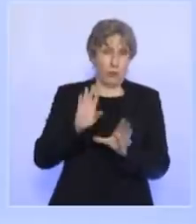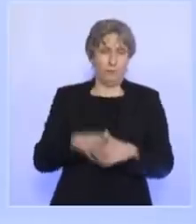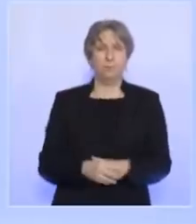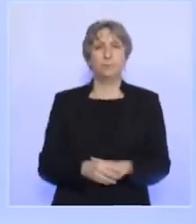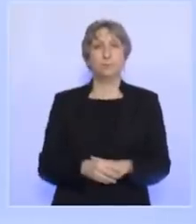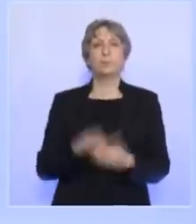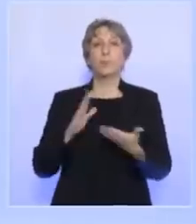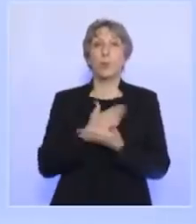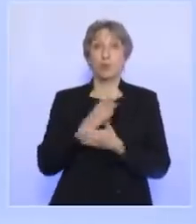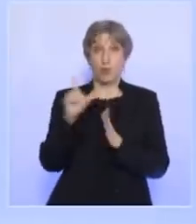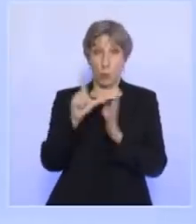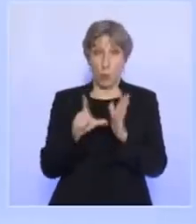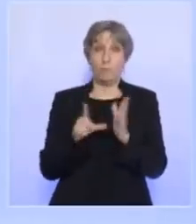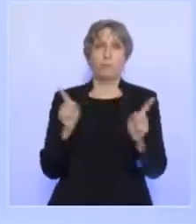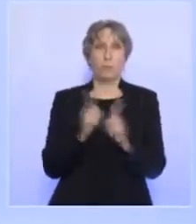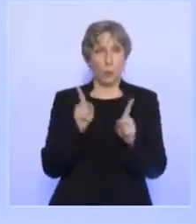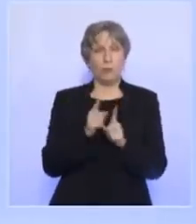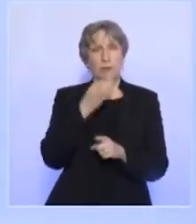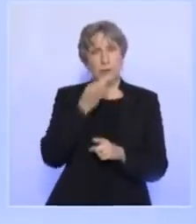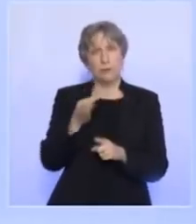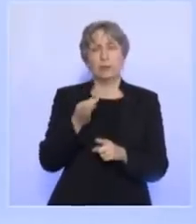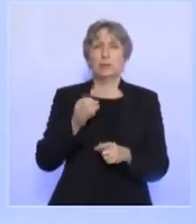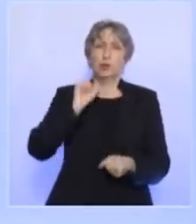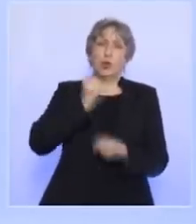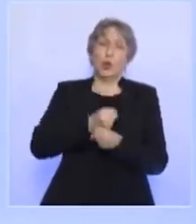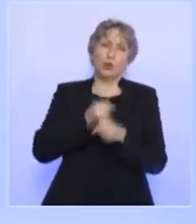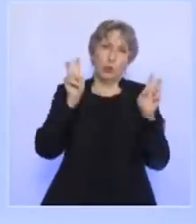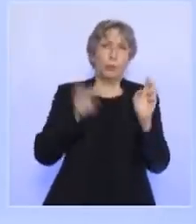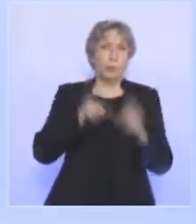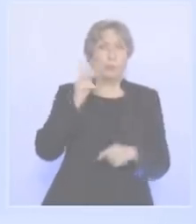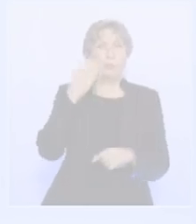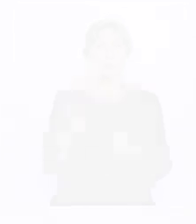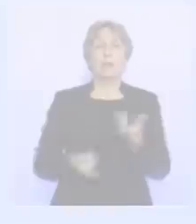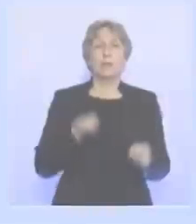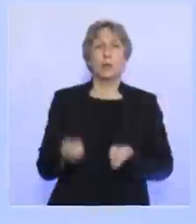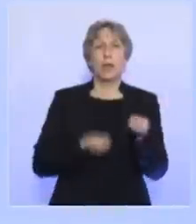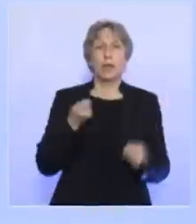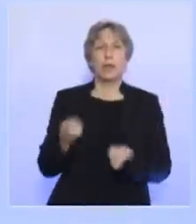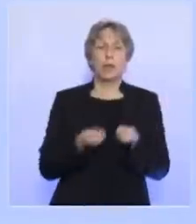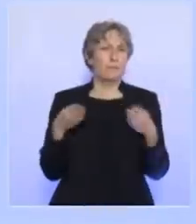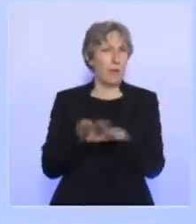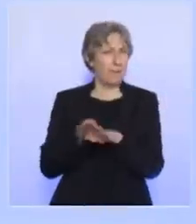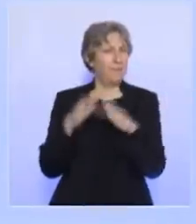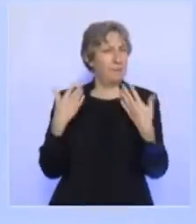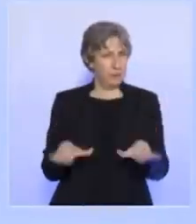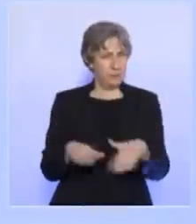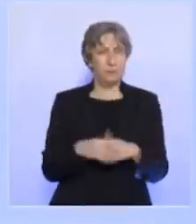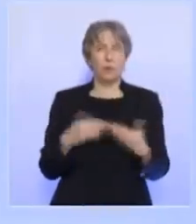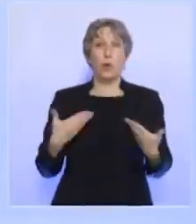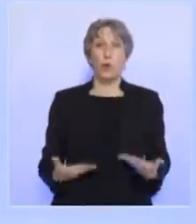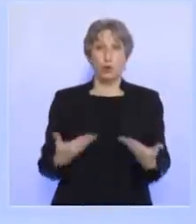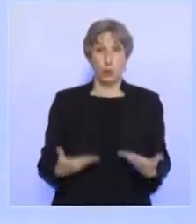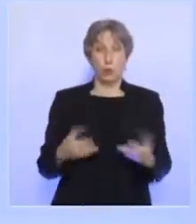prévoit également un accroissement des sanctions contre les faux passes. Nous avons aujourd'hui